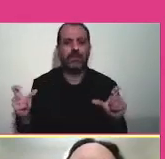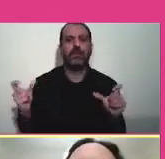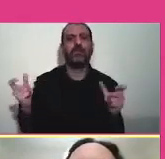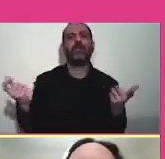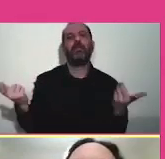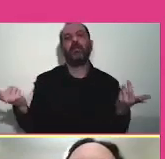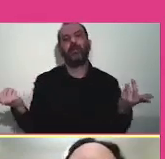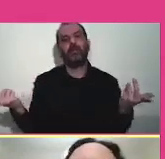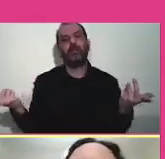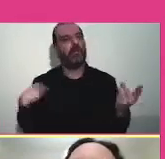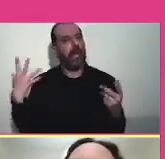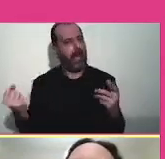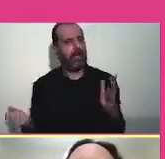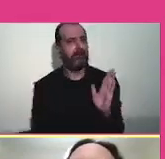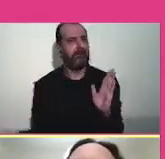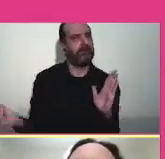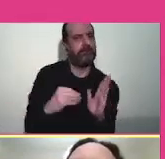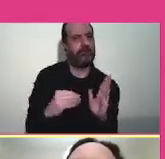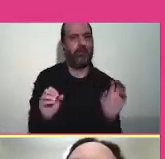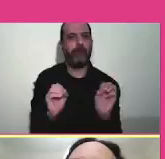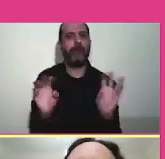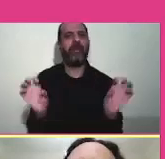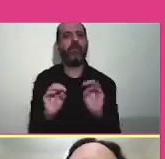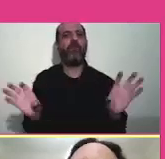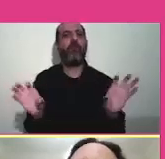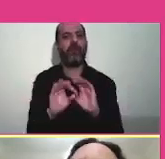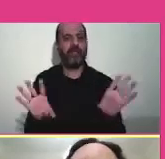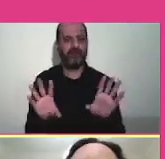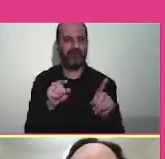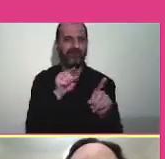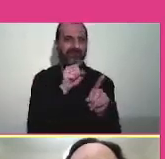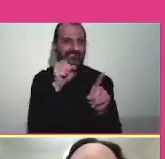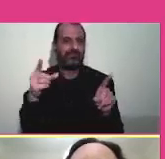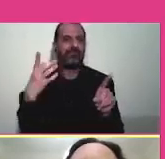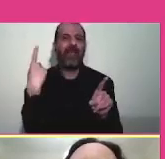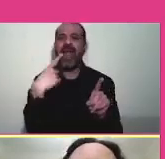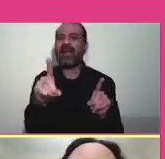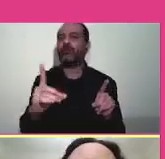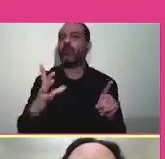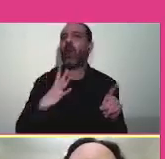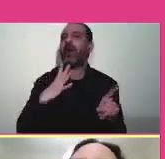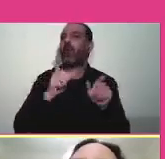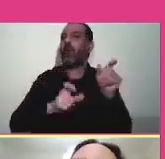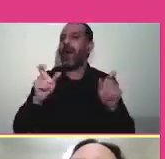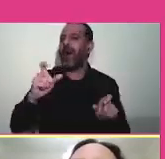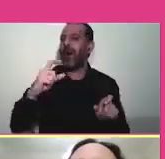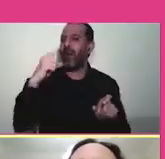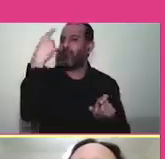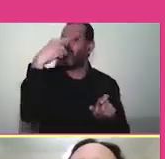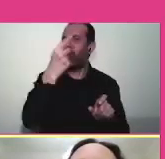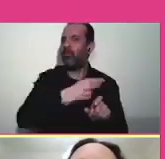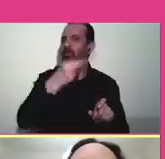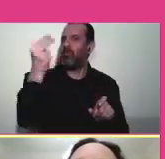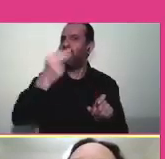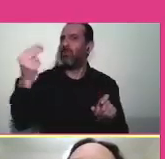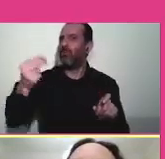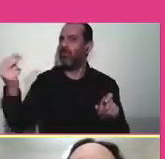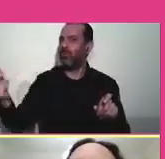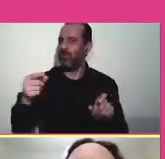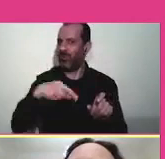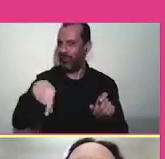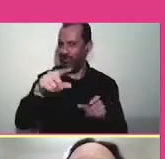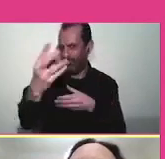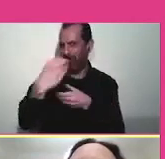περιέχει επιπλέον πληροφορίες για τις 100 αυτές προσωπικότητες που περιέχονται στο παιχνίδι, σε σχέση με